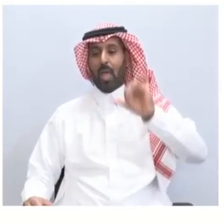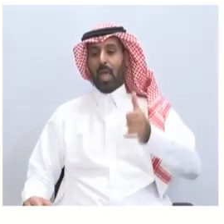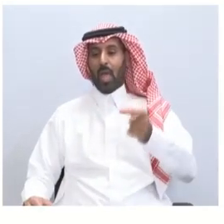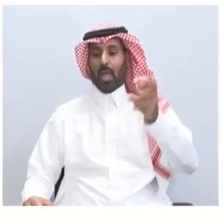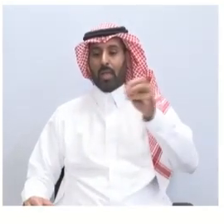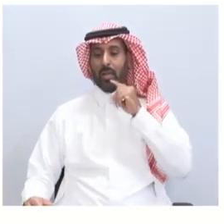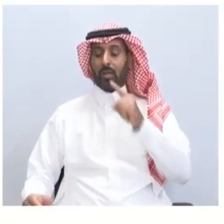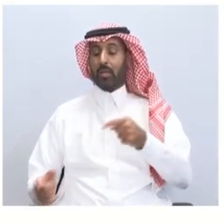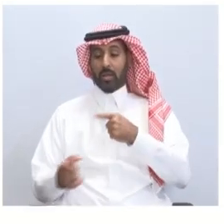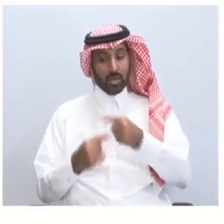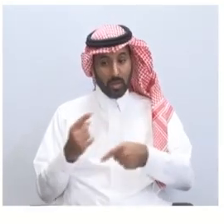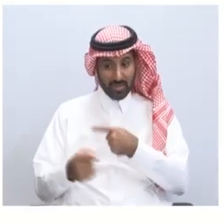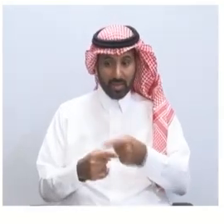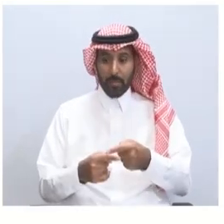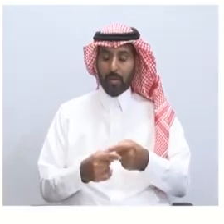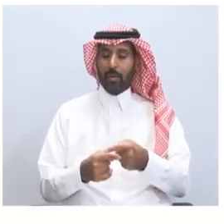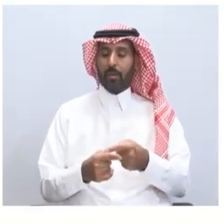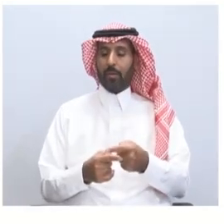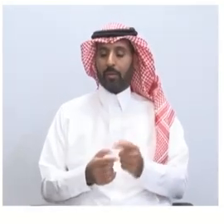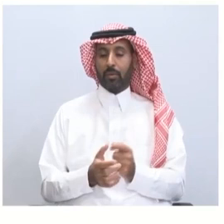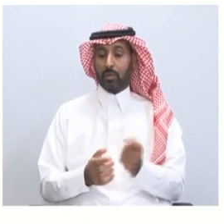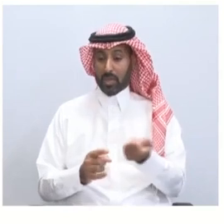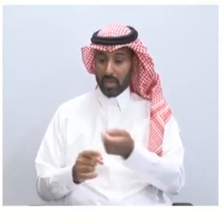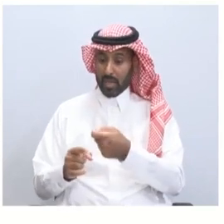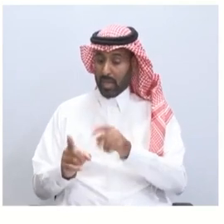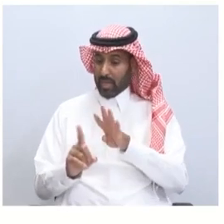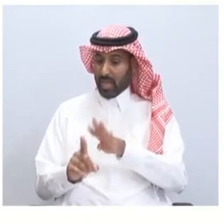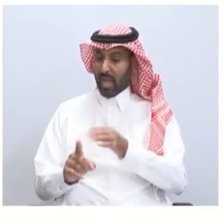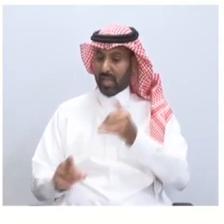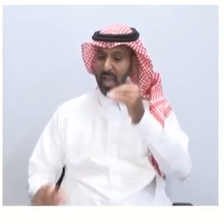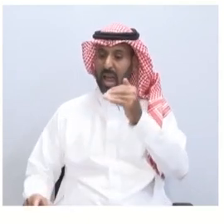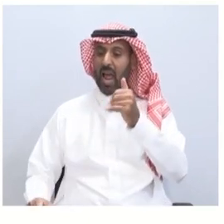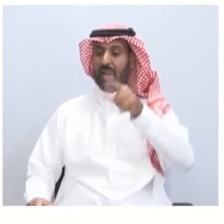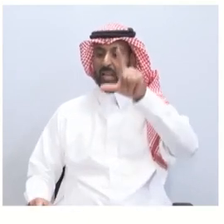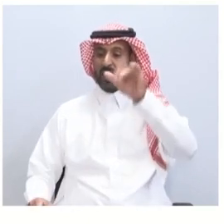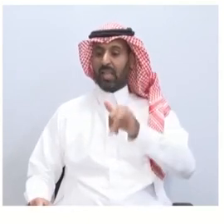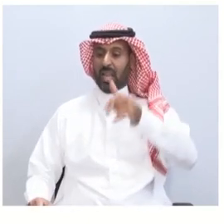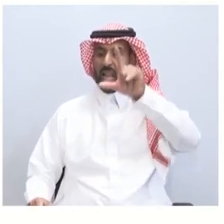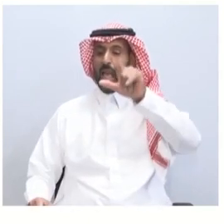القوات العثمانيه المعتديه بقياده خليل اغا